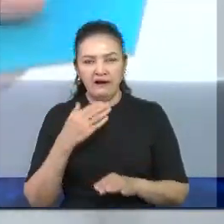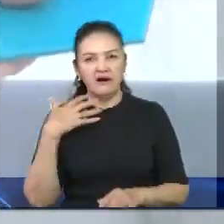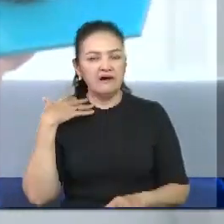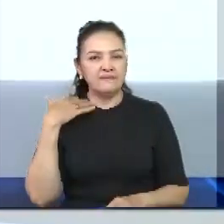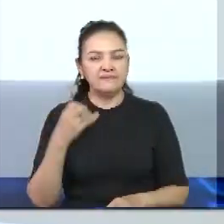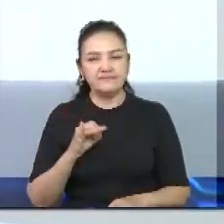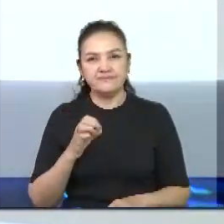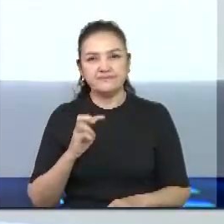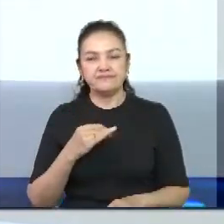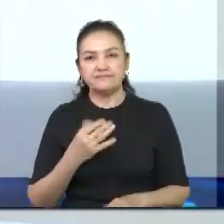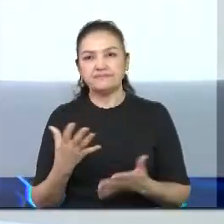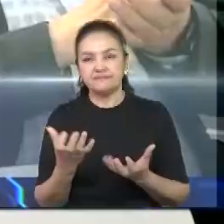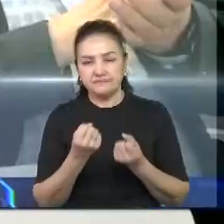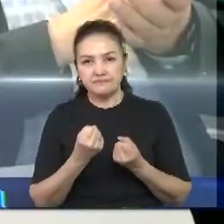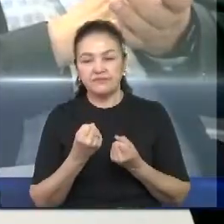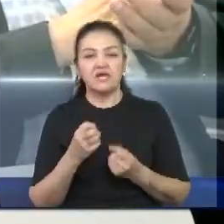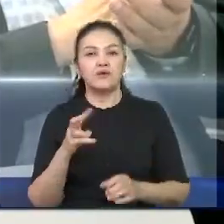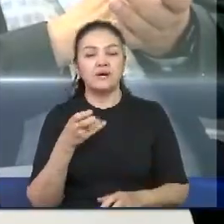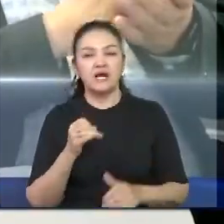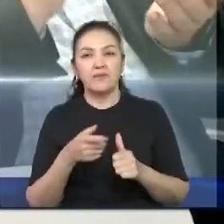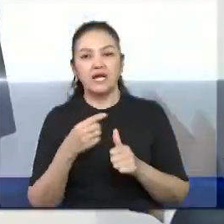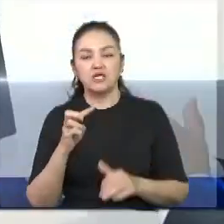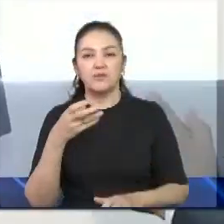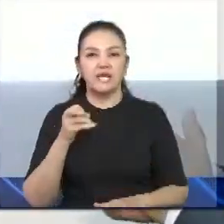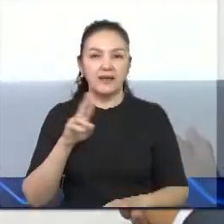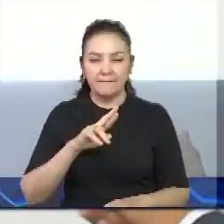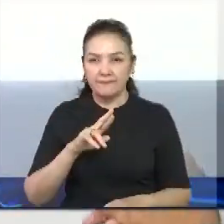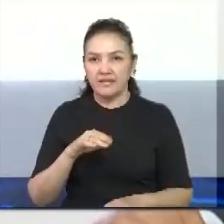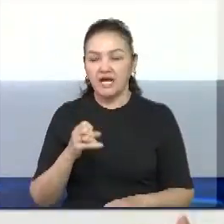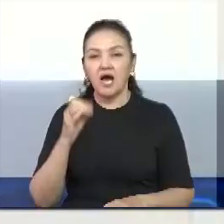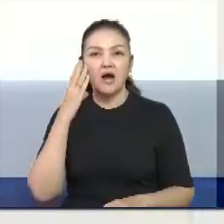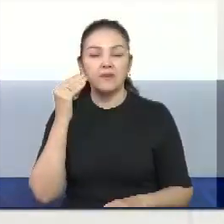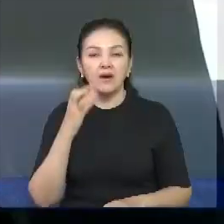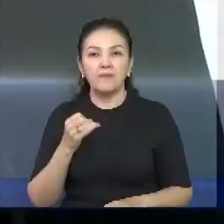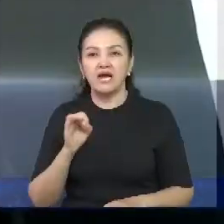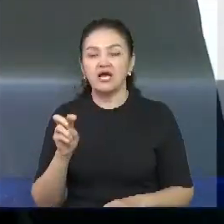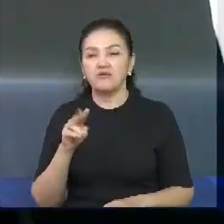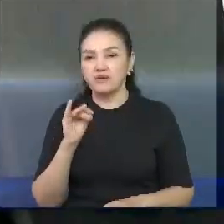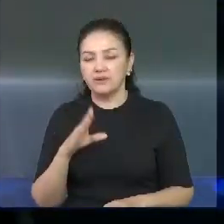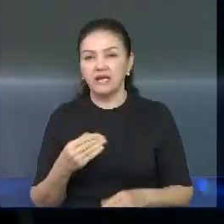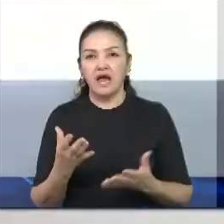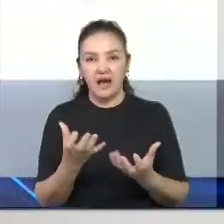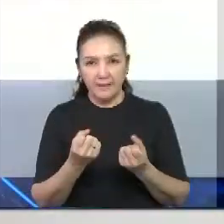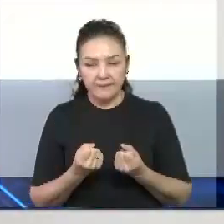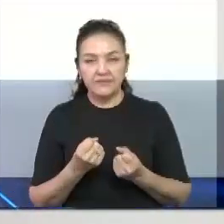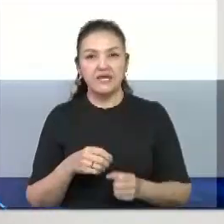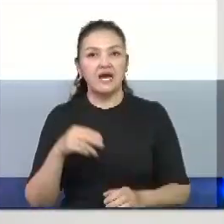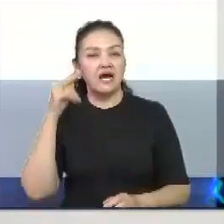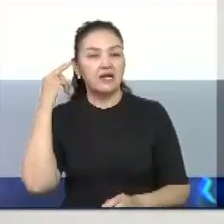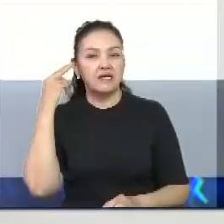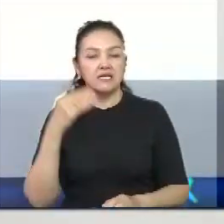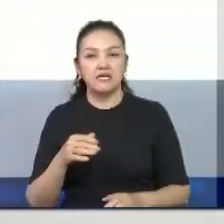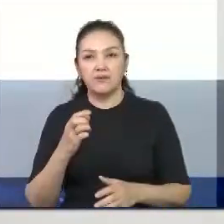қызылордалық Шакизада Әбдікәрімов, Тахауи Уахтанов атындағы номинацияны алматылық Бақыт Әлдебеков иеленді. Қырғыз елінен